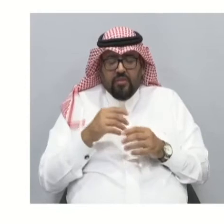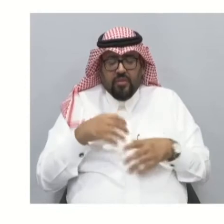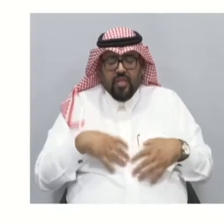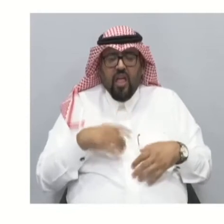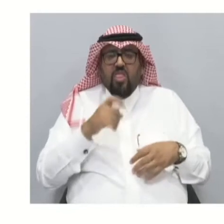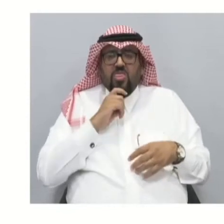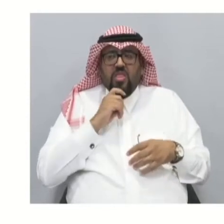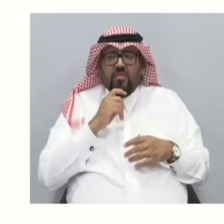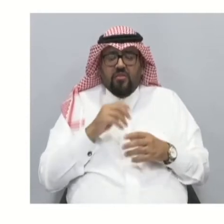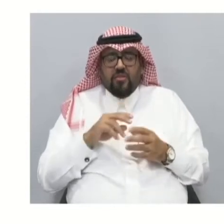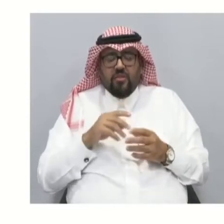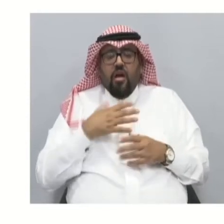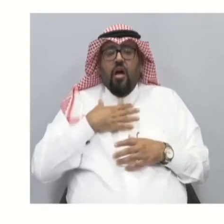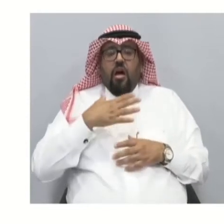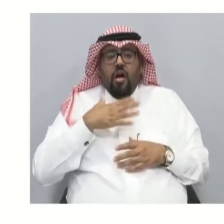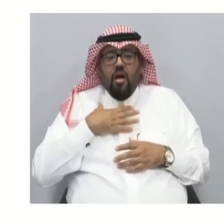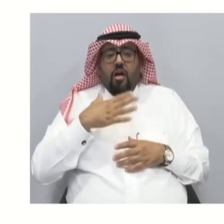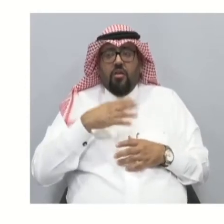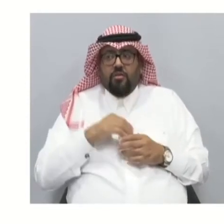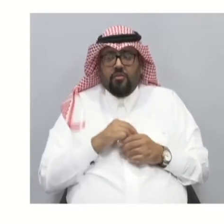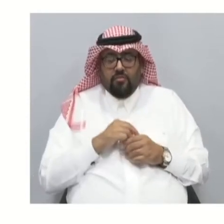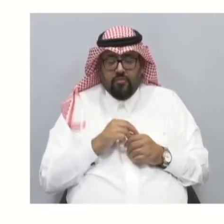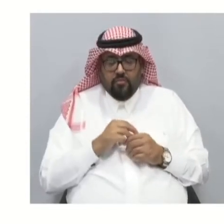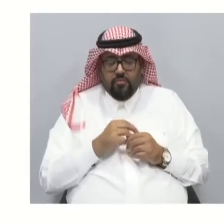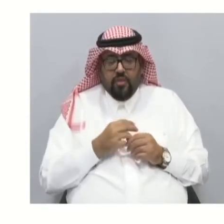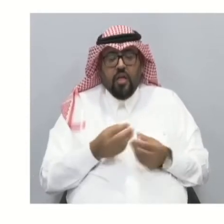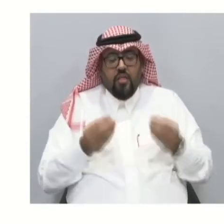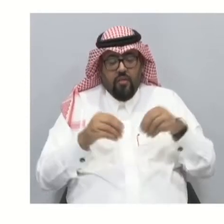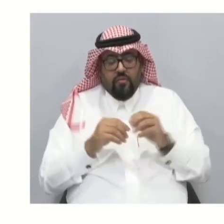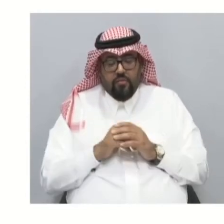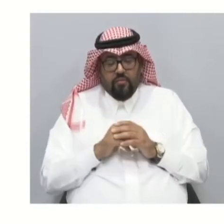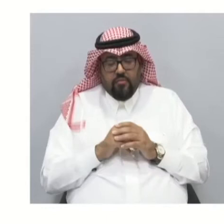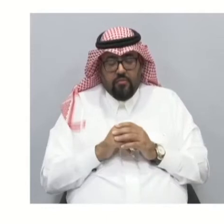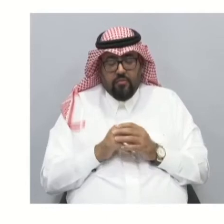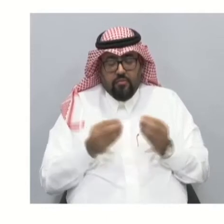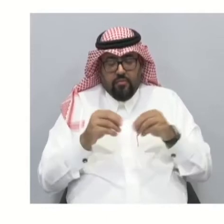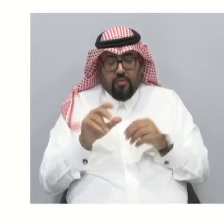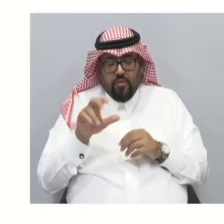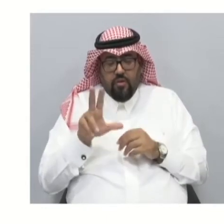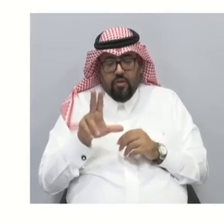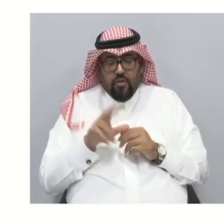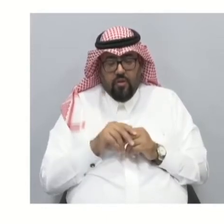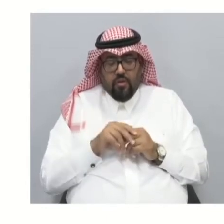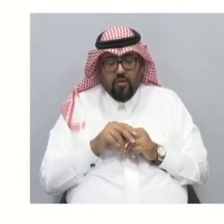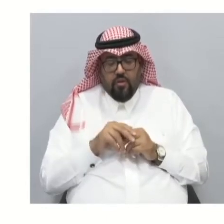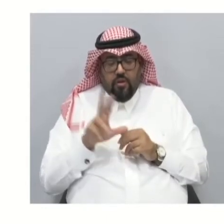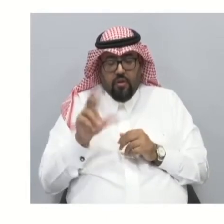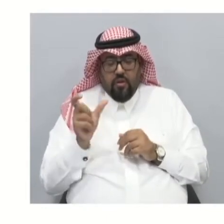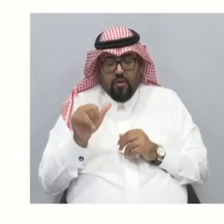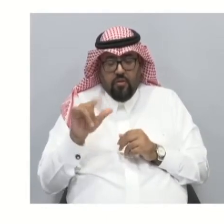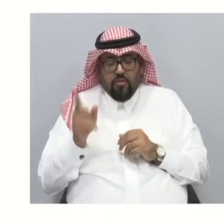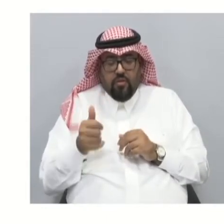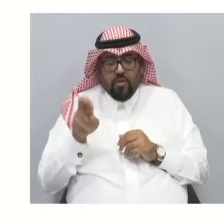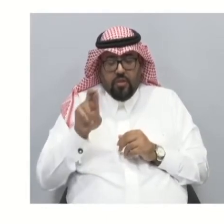ضعفا شديدا في نقل الأكسجين للدم، بالإضافة إلى تكون مركبات النيتروزامين